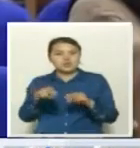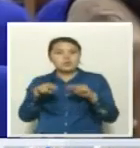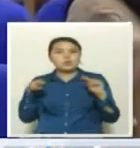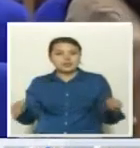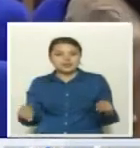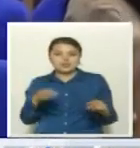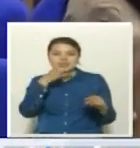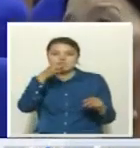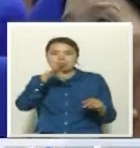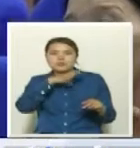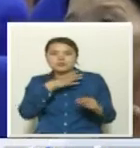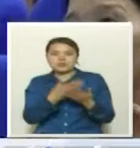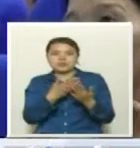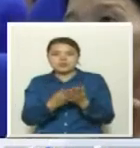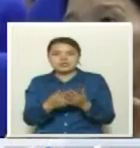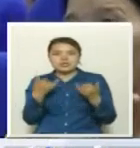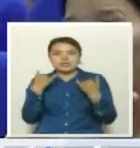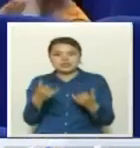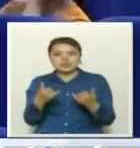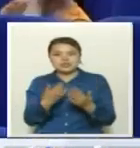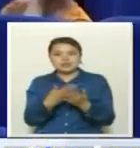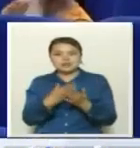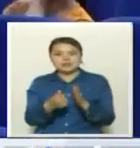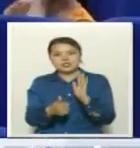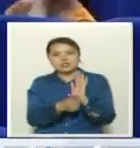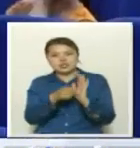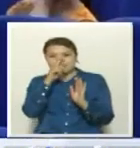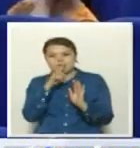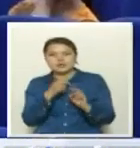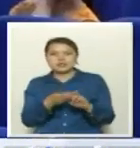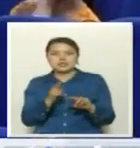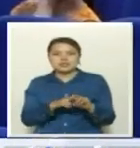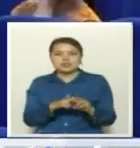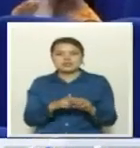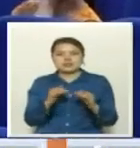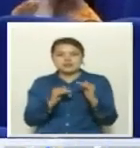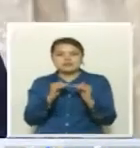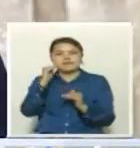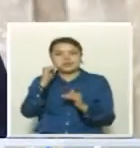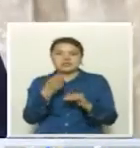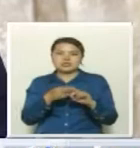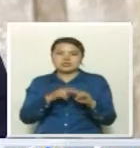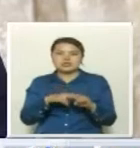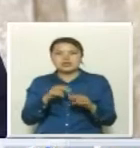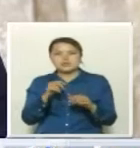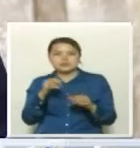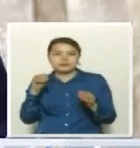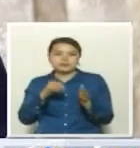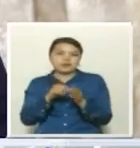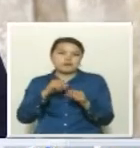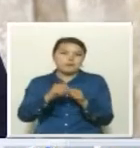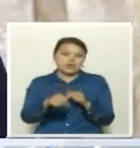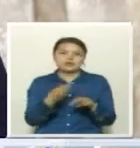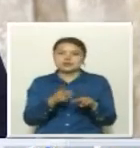сәйкес жыл ортасына дейін коммуналдық төлемдер тарифін өсірмей бақылауда ұстап отырмыз дейді. Табиғи